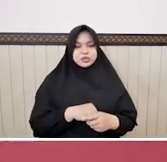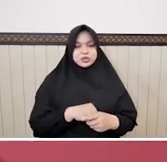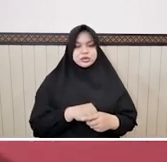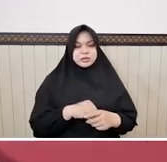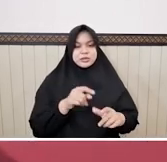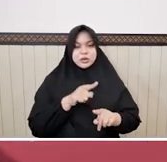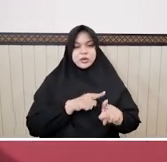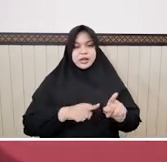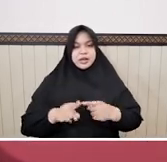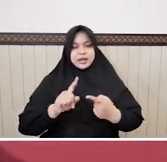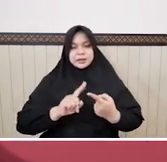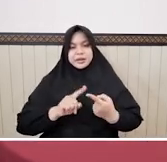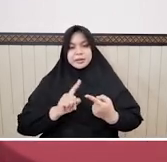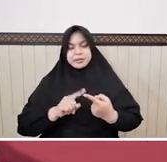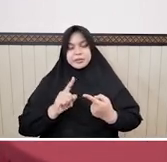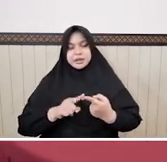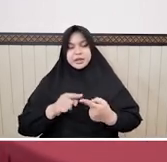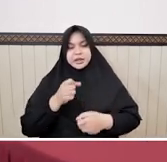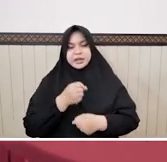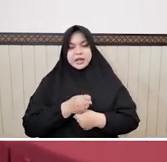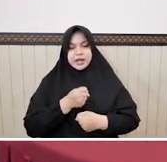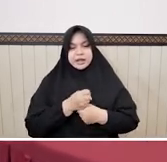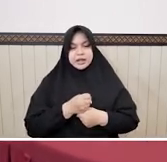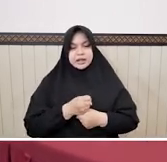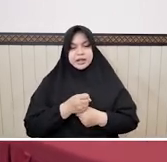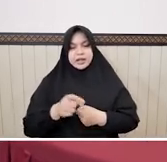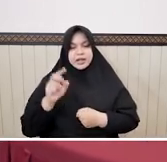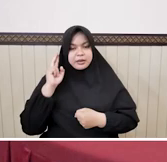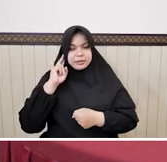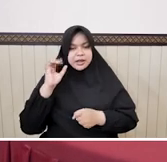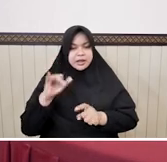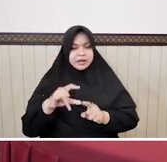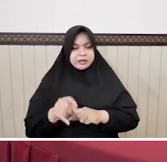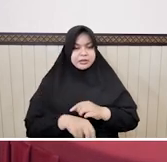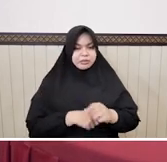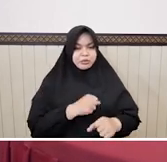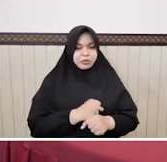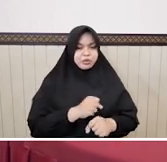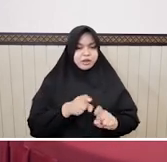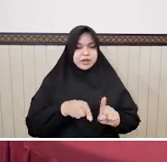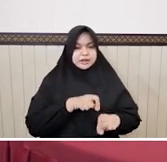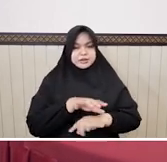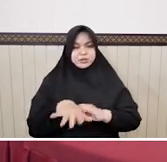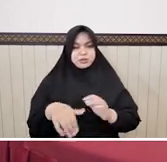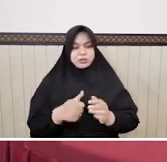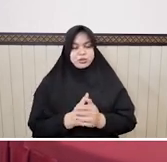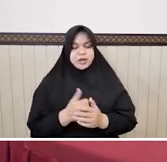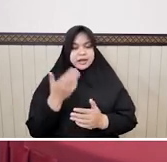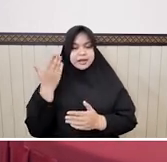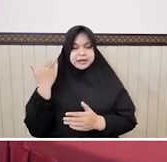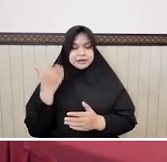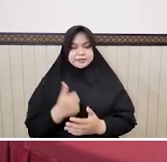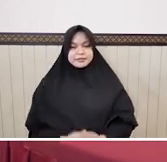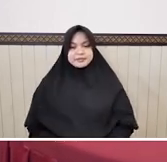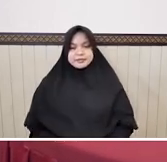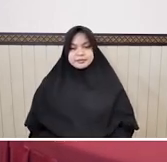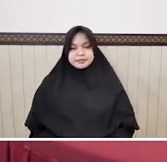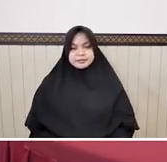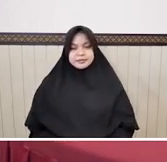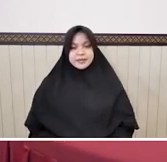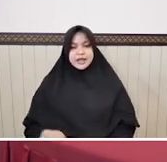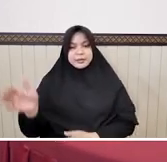kawan-kawan gerkatin tadi menurut by Pung dari semua hal tadi gitu ya